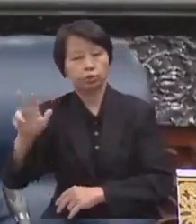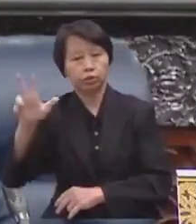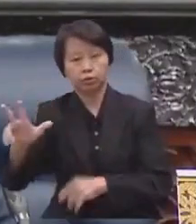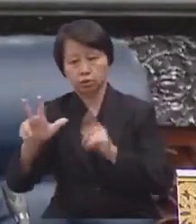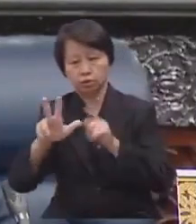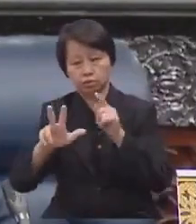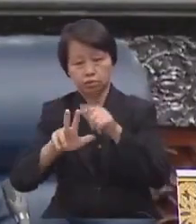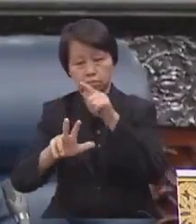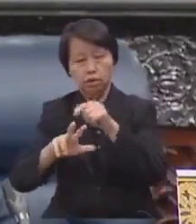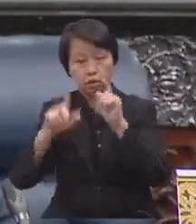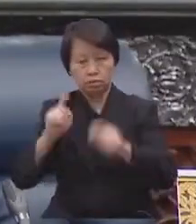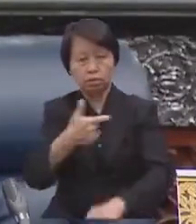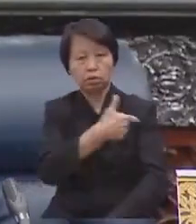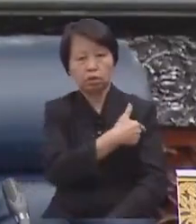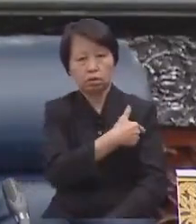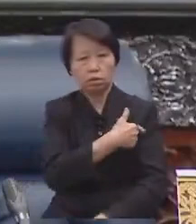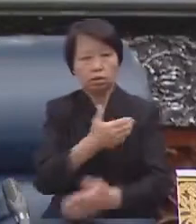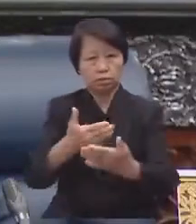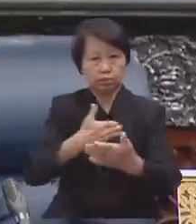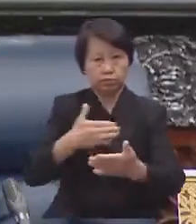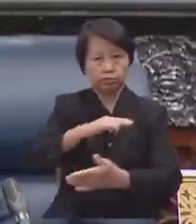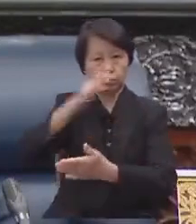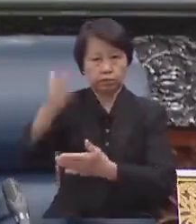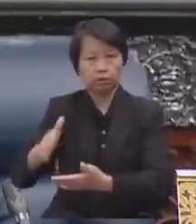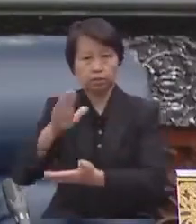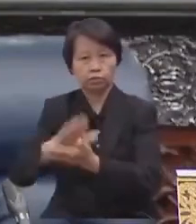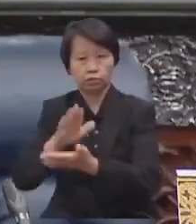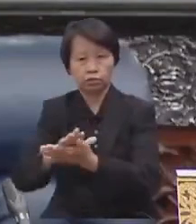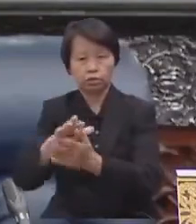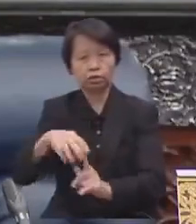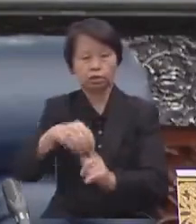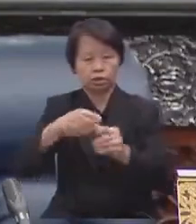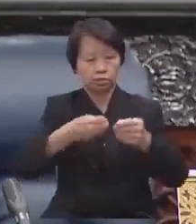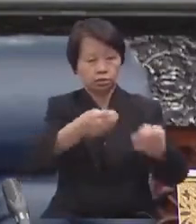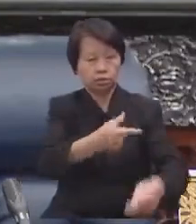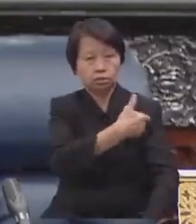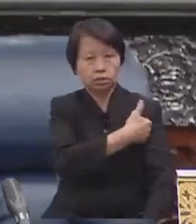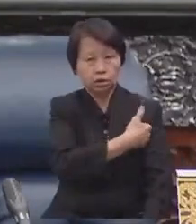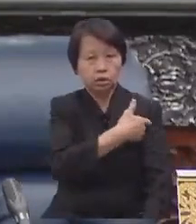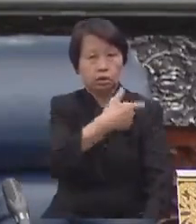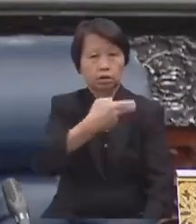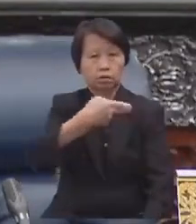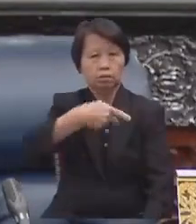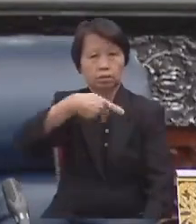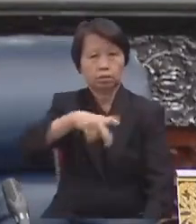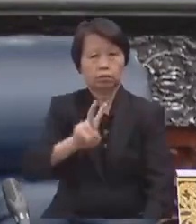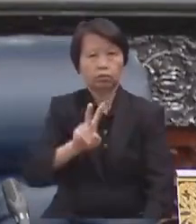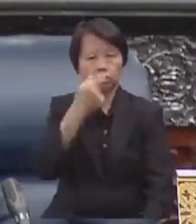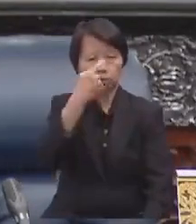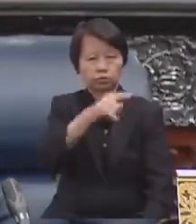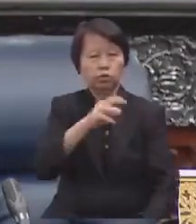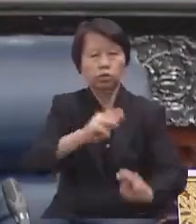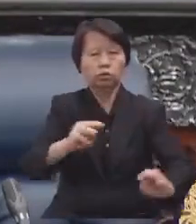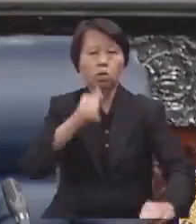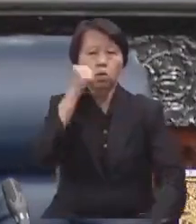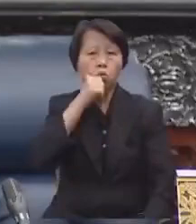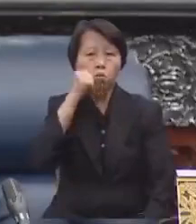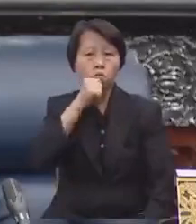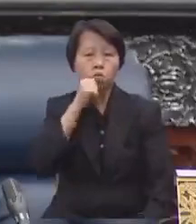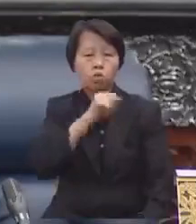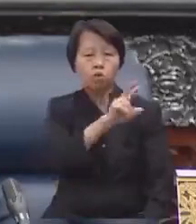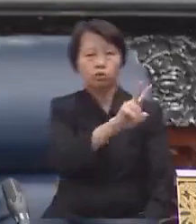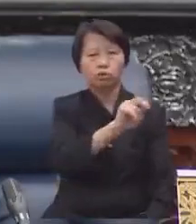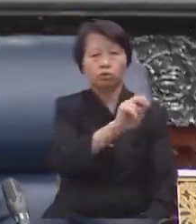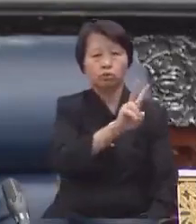ini sebelum menit ke sekolahan keutamaan pemberian adalah kepada murid perempuan bagi kohot